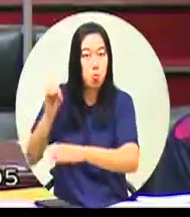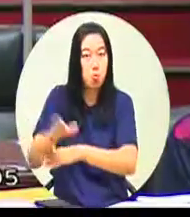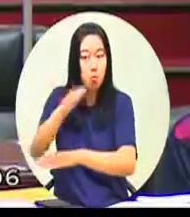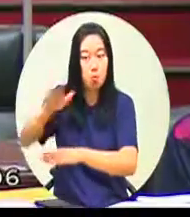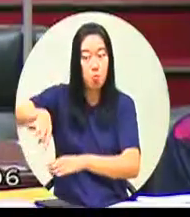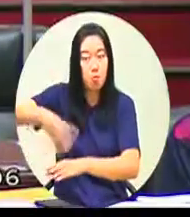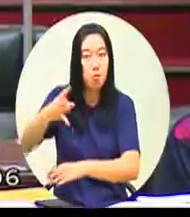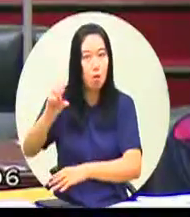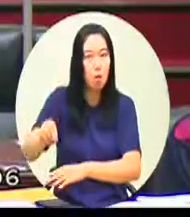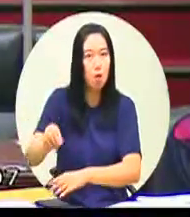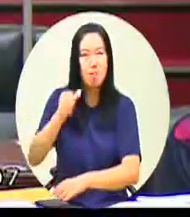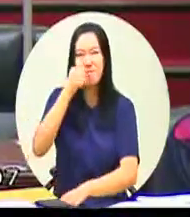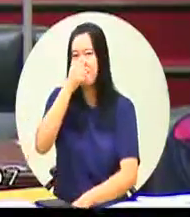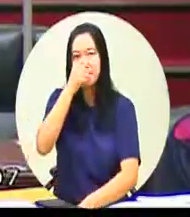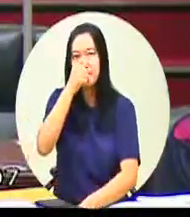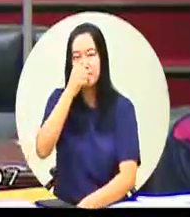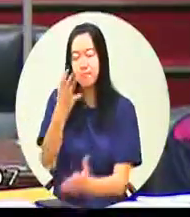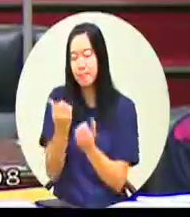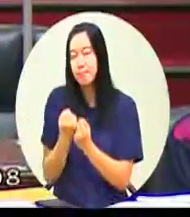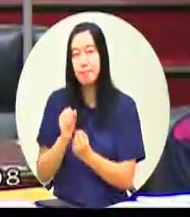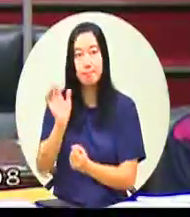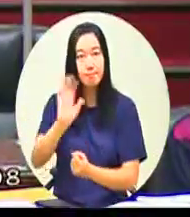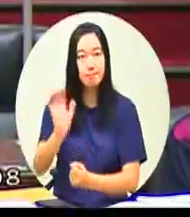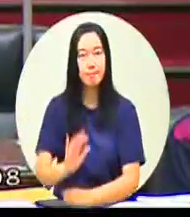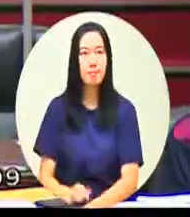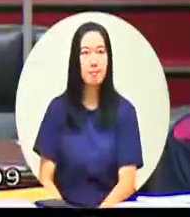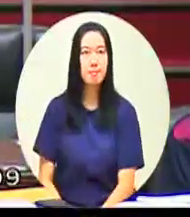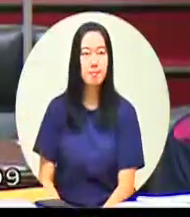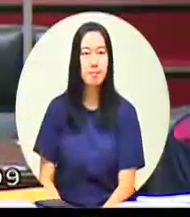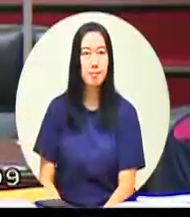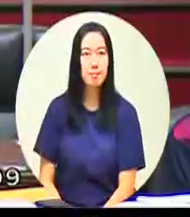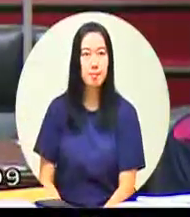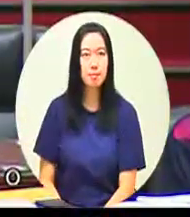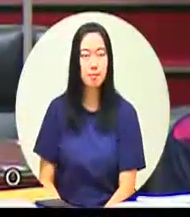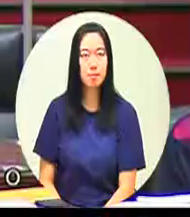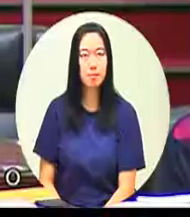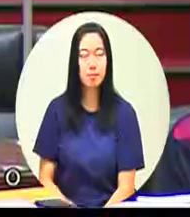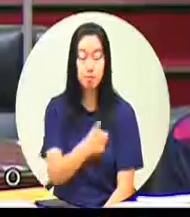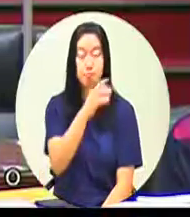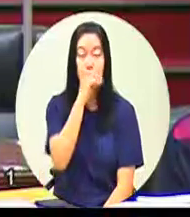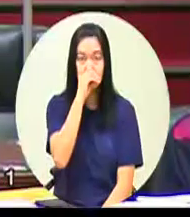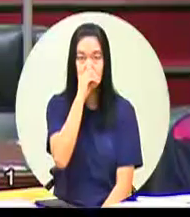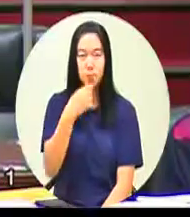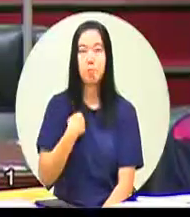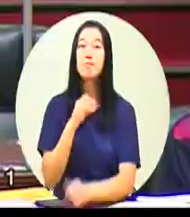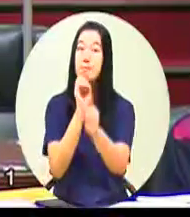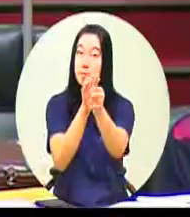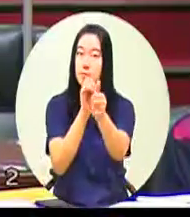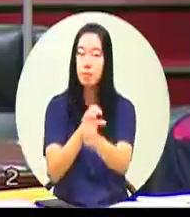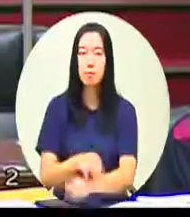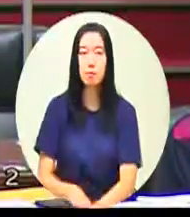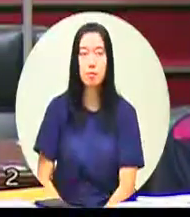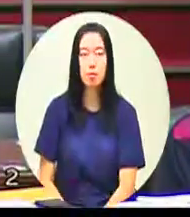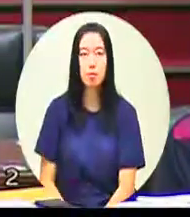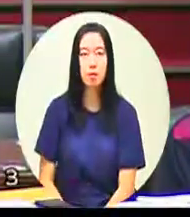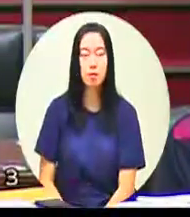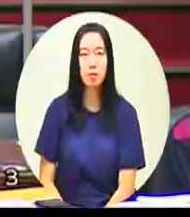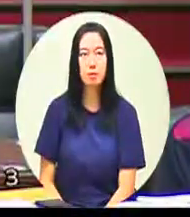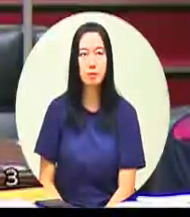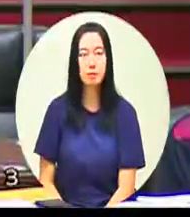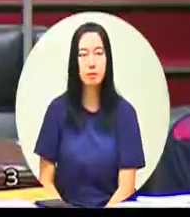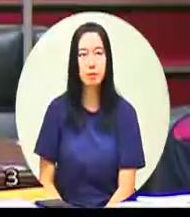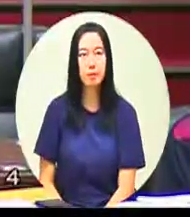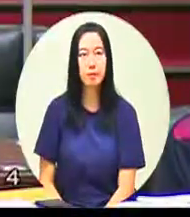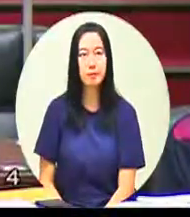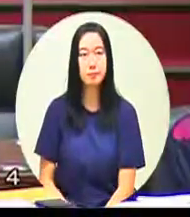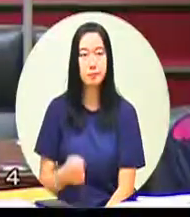可以， 我绝对没有办法接受。 对，我可以跟 局长， 你不要 讲话，先。好，我绝对没有办法接受。我已经讲了，我